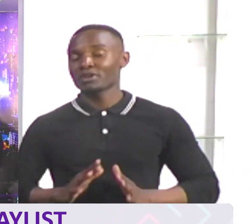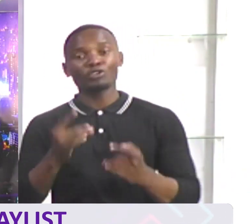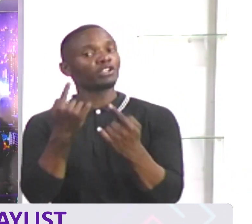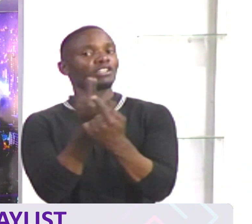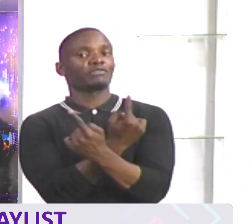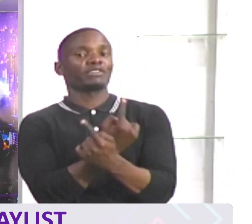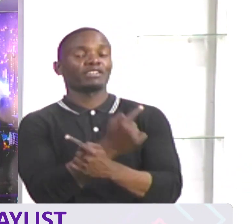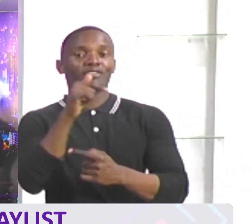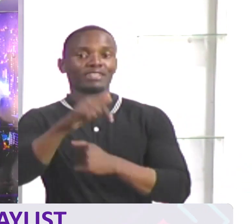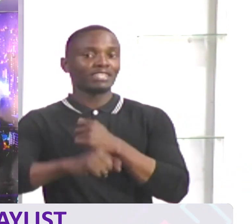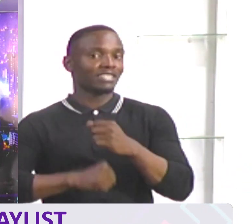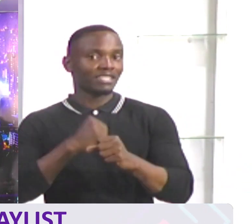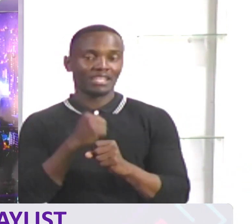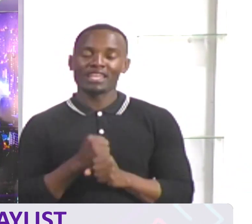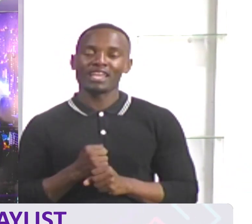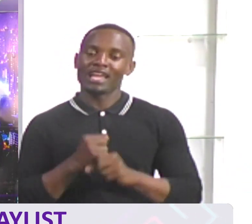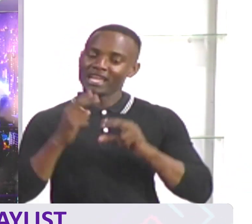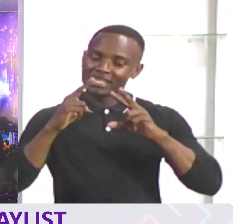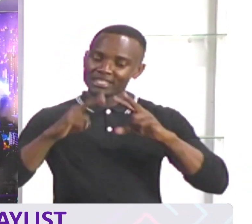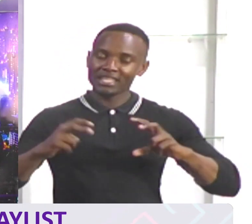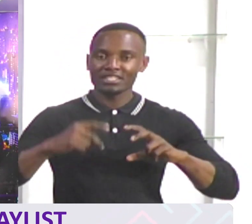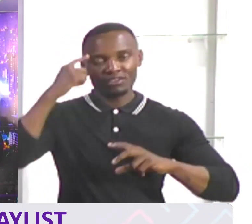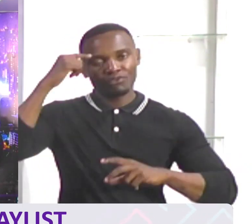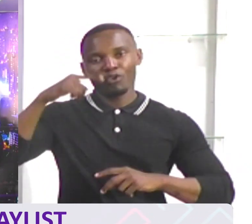hii mwaka tunaombea tafuteni yenu,